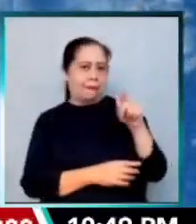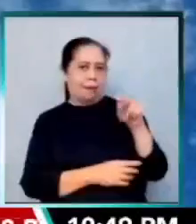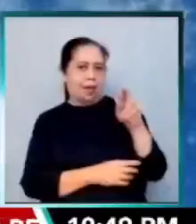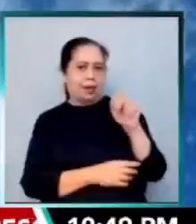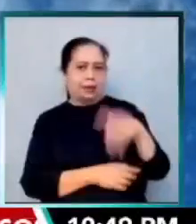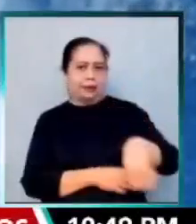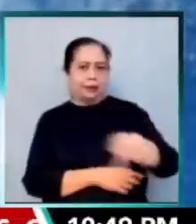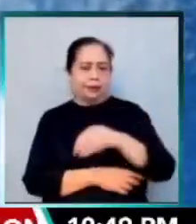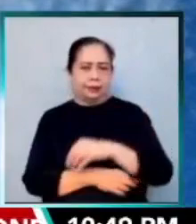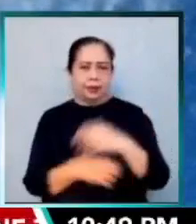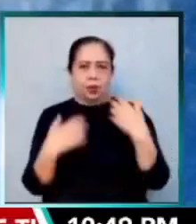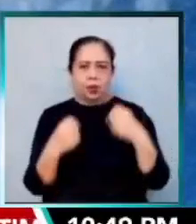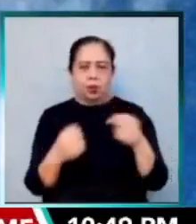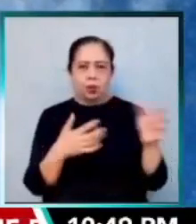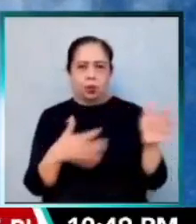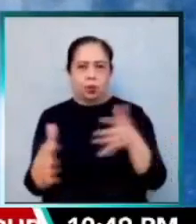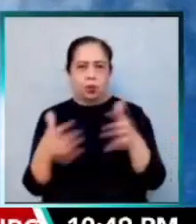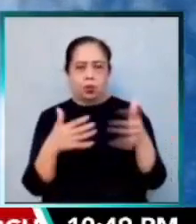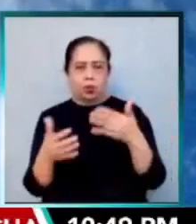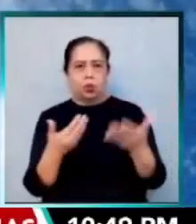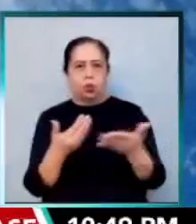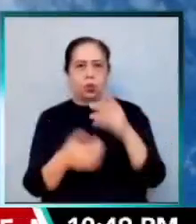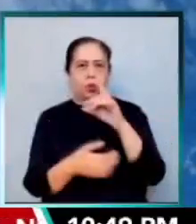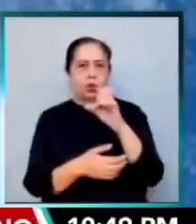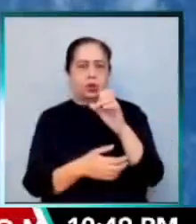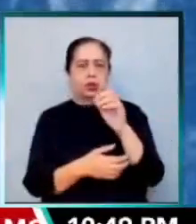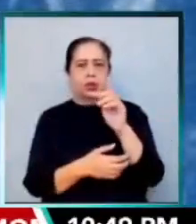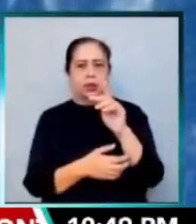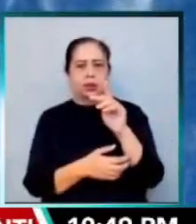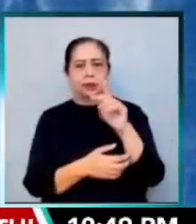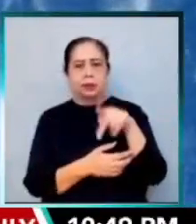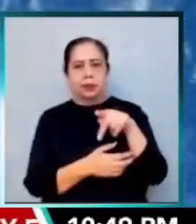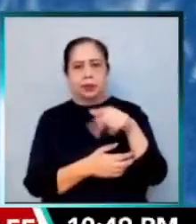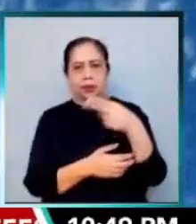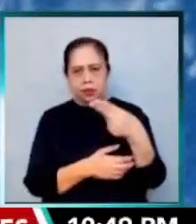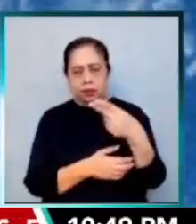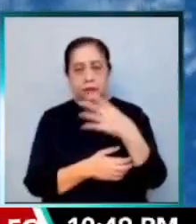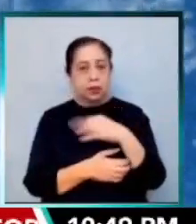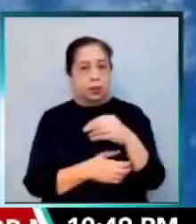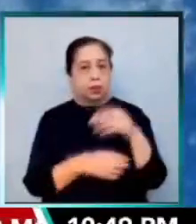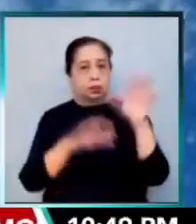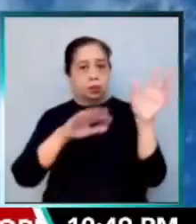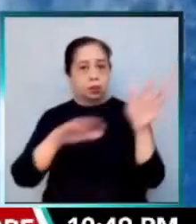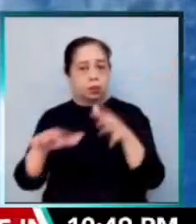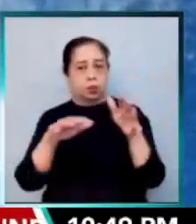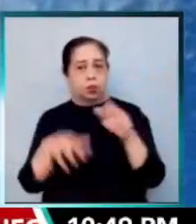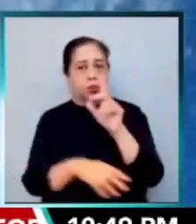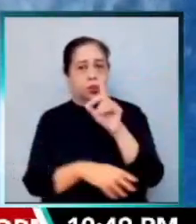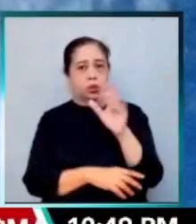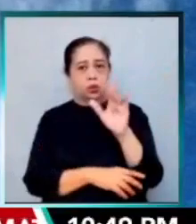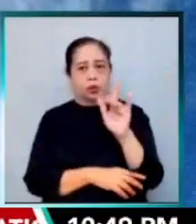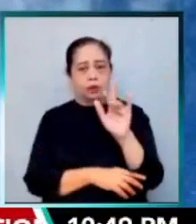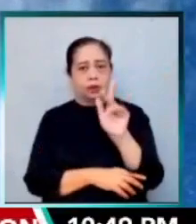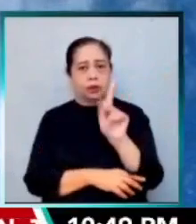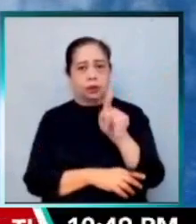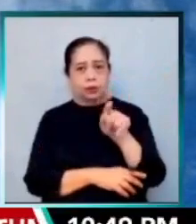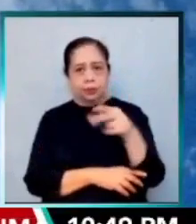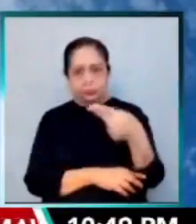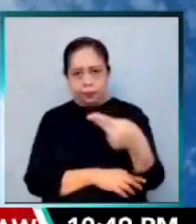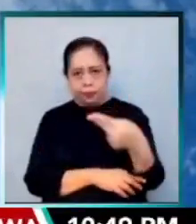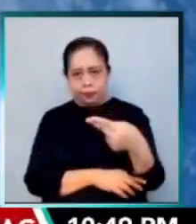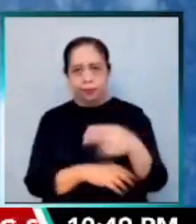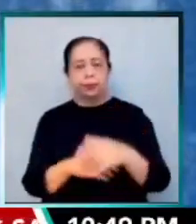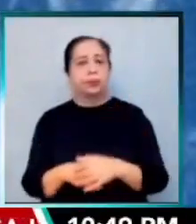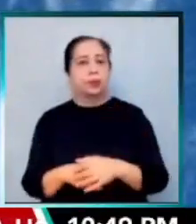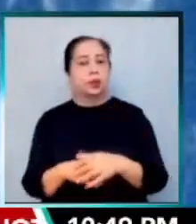ito ng hangin na umaabot sa 100 kilometers per hour at pagbugsong nasa 125 kilometers per hour. Kumikilos